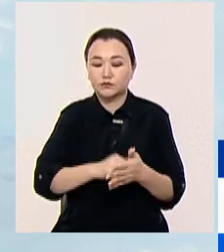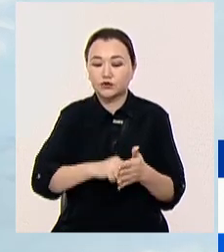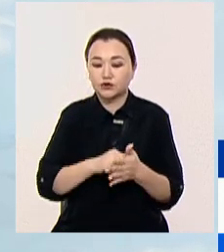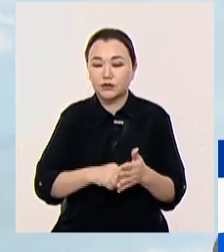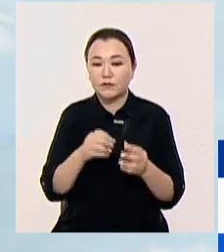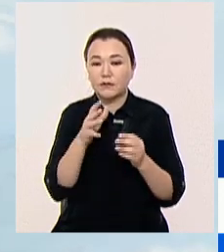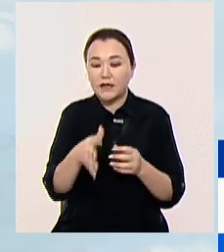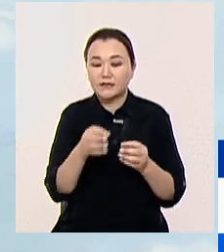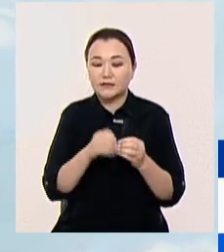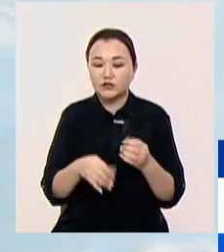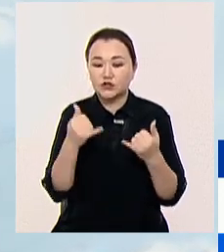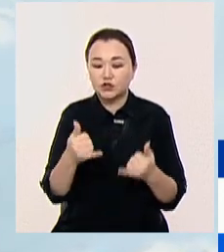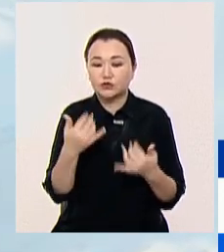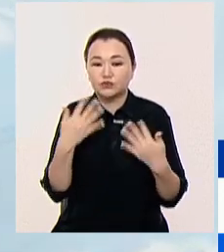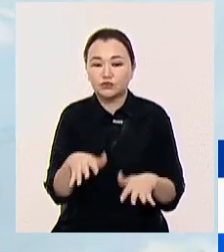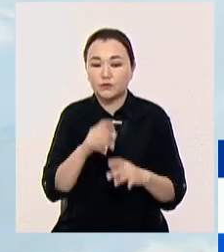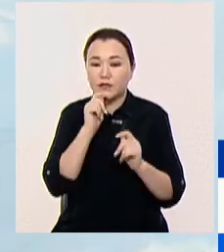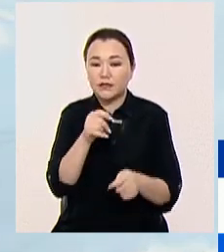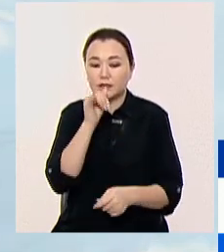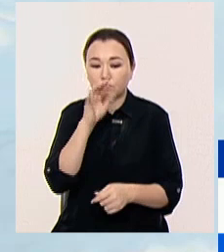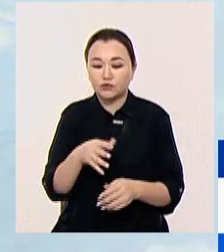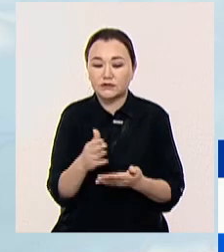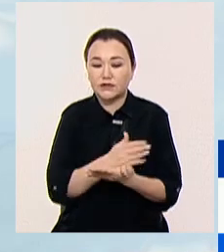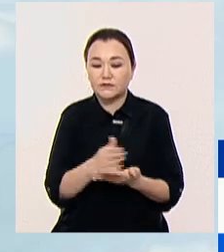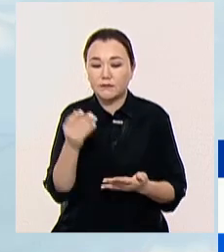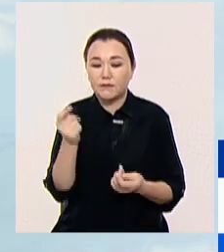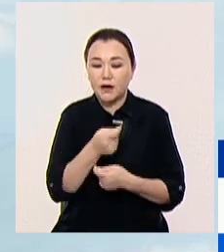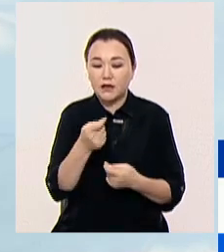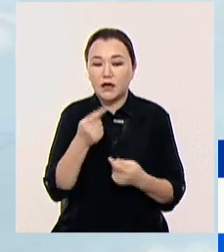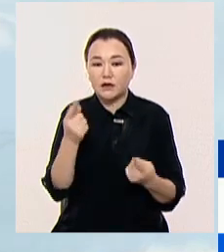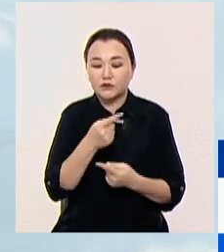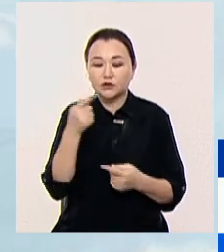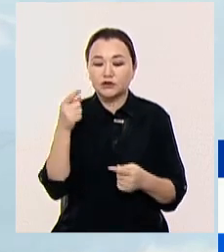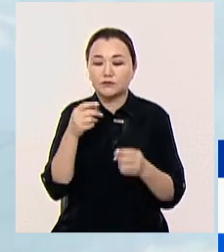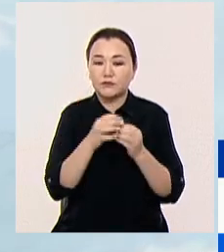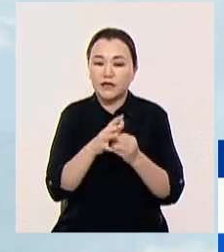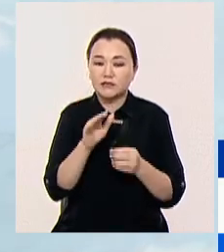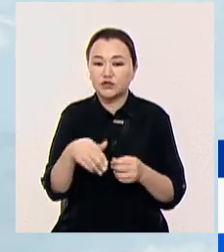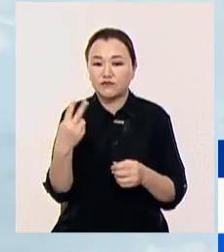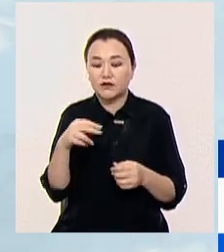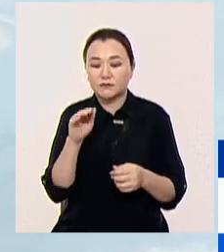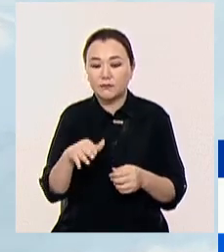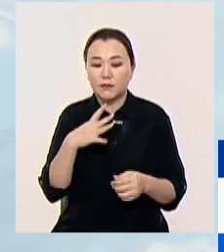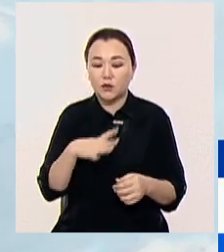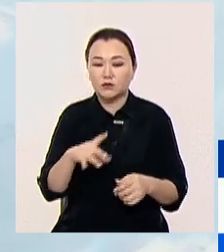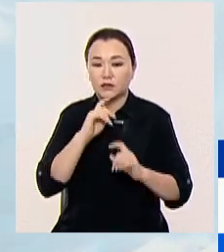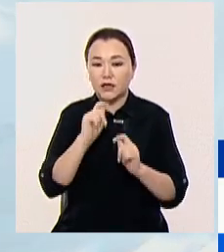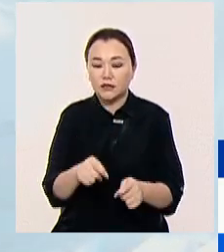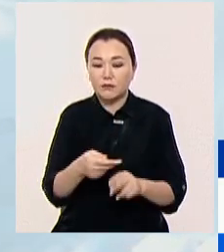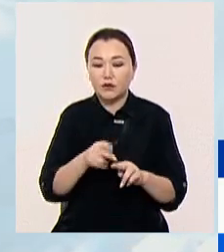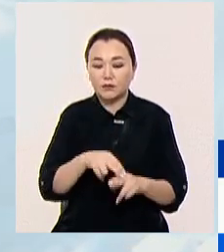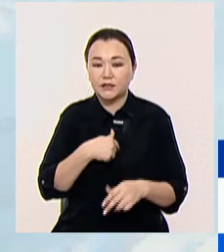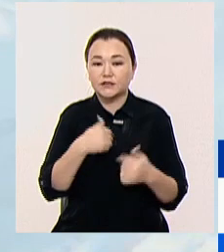5-10 тысяч сейчас уже не подаришь это совсем мало обычно тысяч 15-20 приходится дарить поэтому